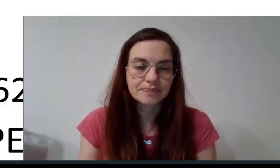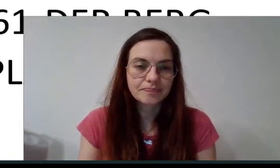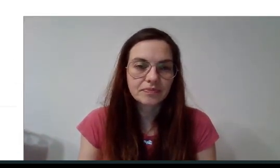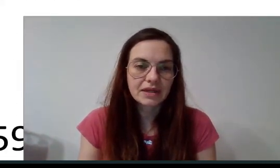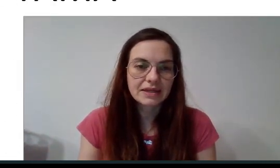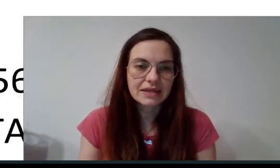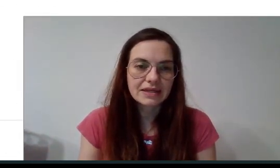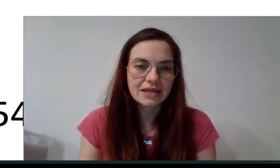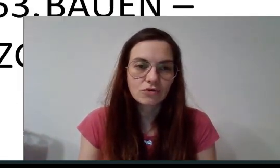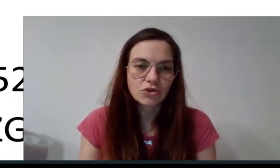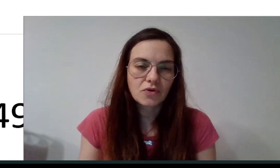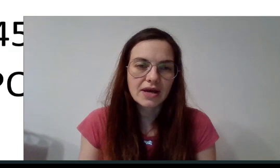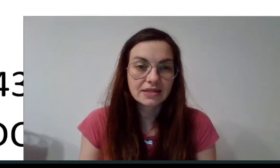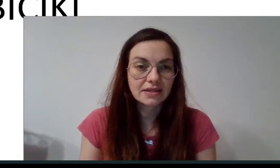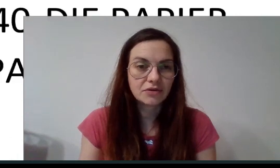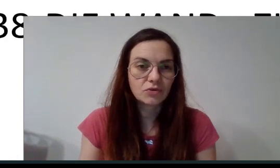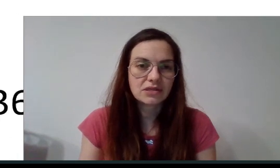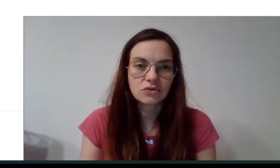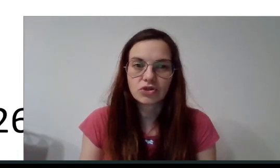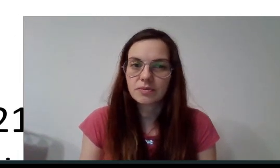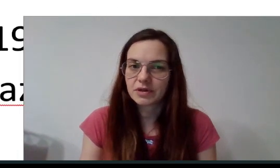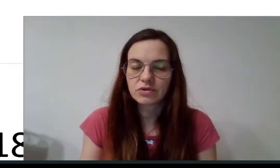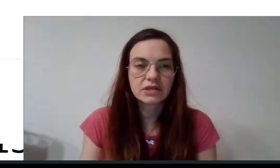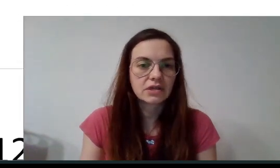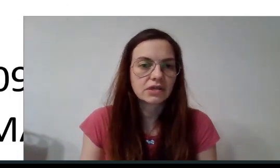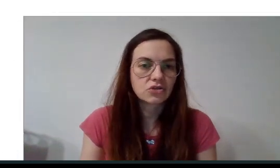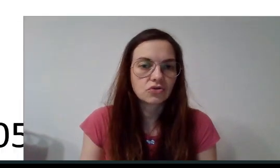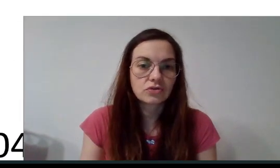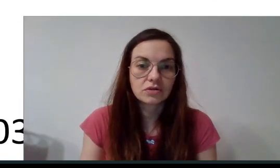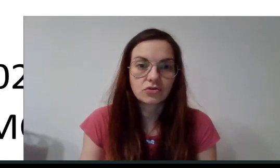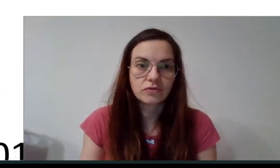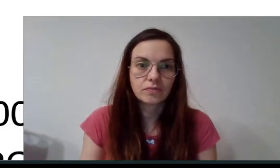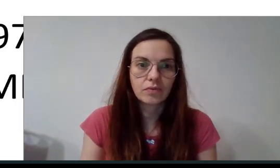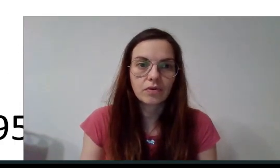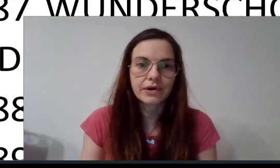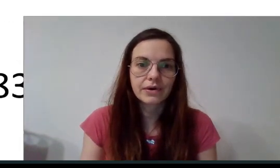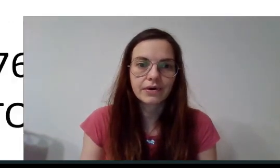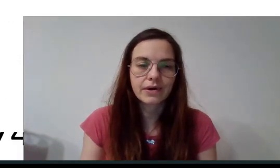da naučimo, a sada da vidimo da li ste naučili prethodni 100, sada ću vam